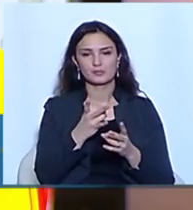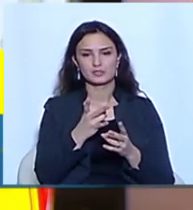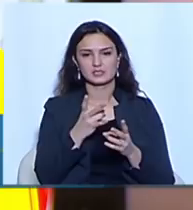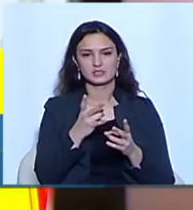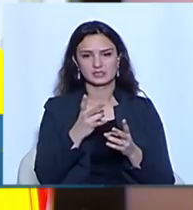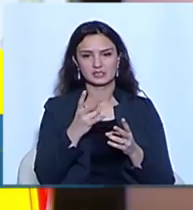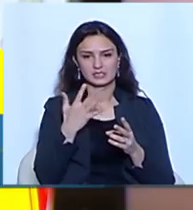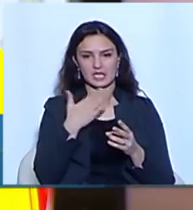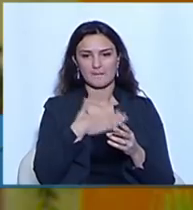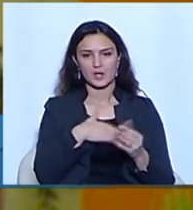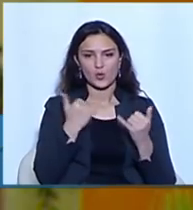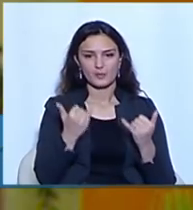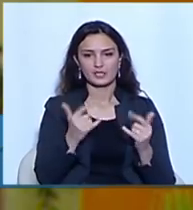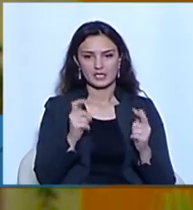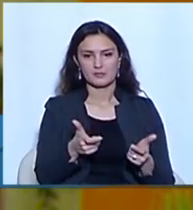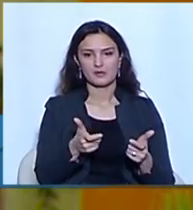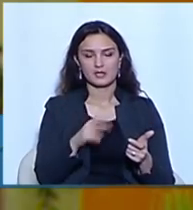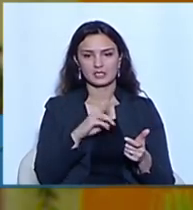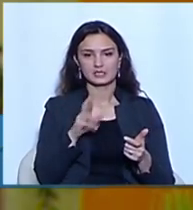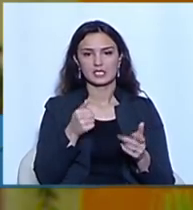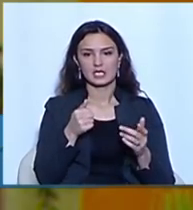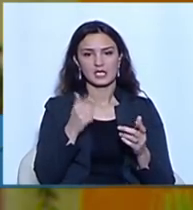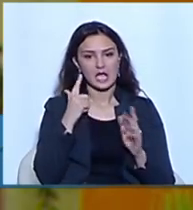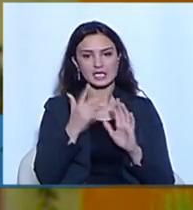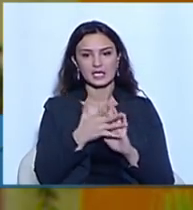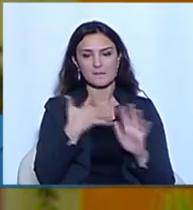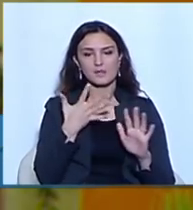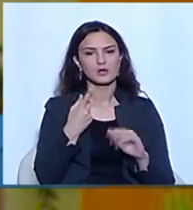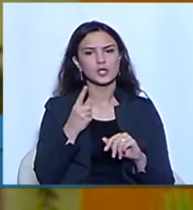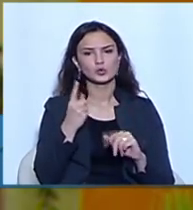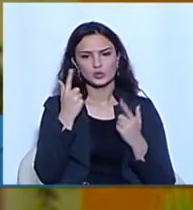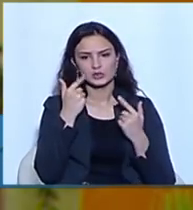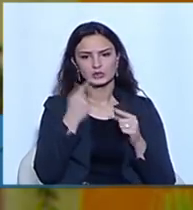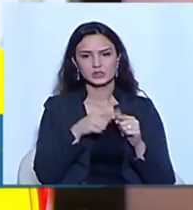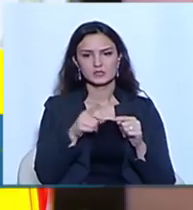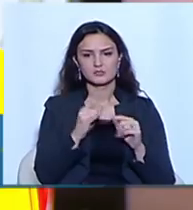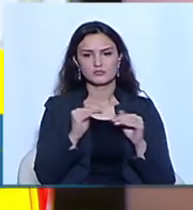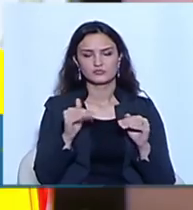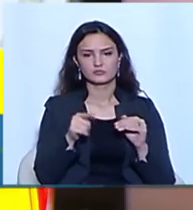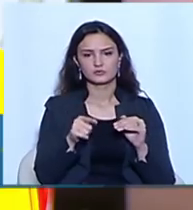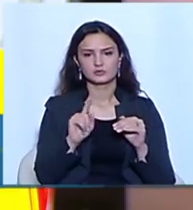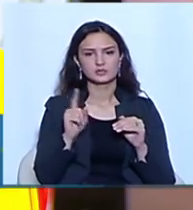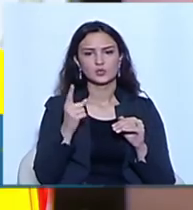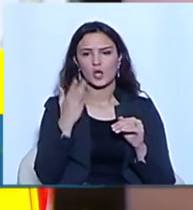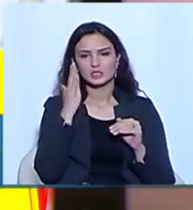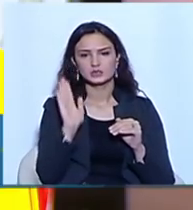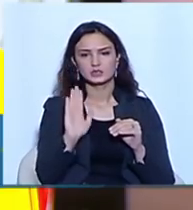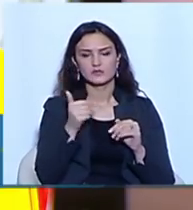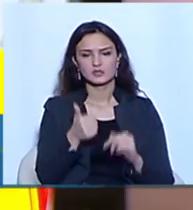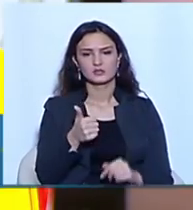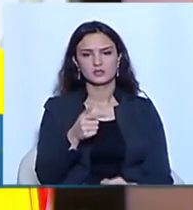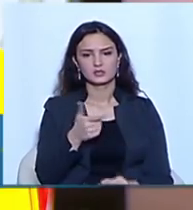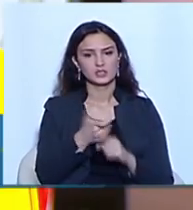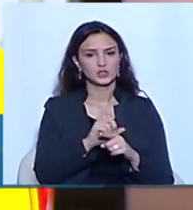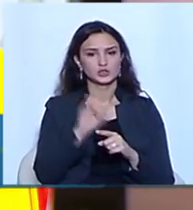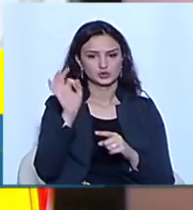უპირობო დაკმაყოფილება და გაგება, რომ რატო ტირის ეს ბავშვი, რატო არ ძინავს კარგად, აი